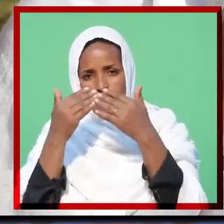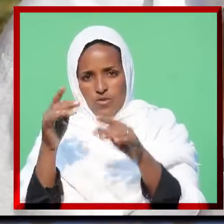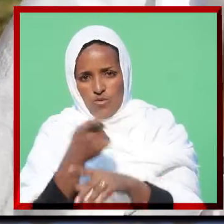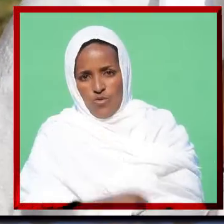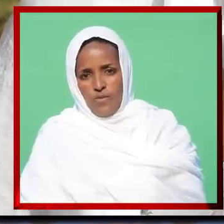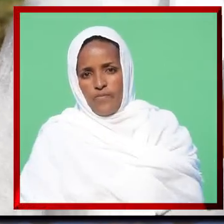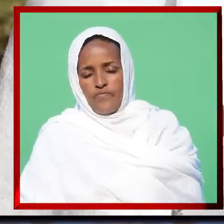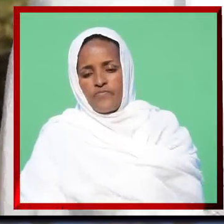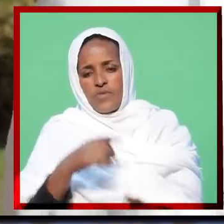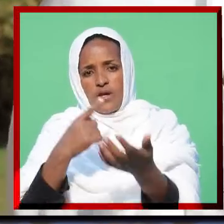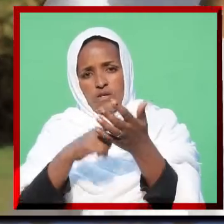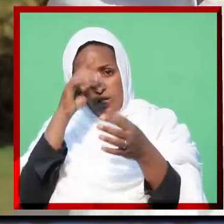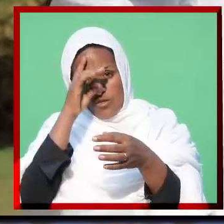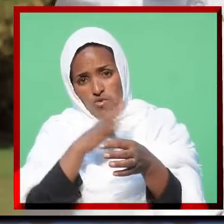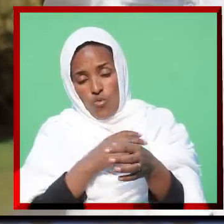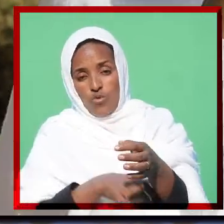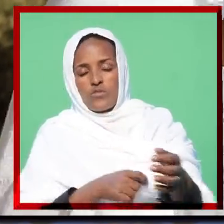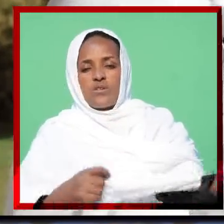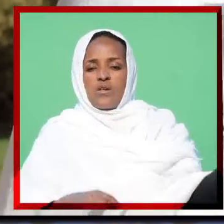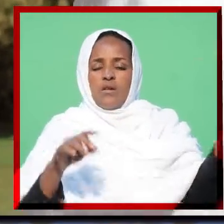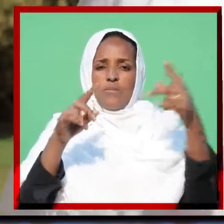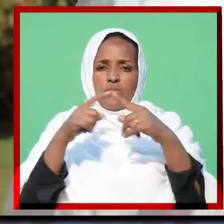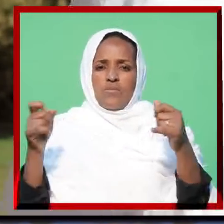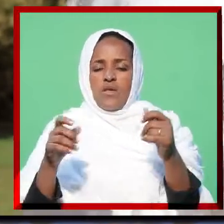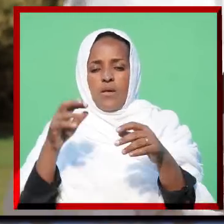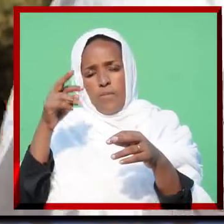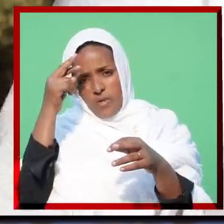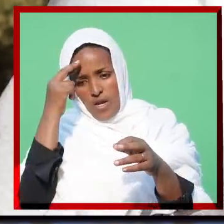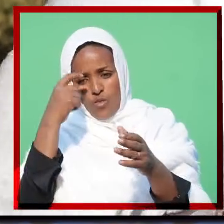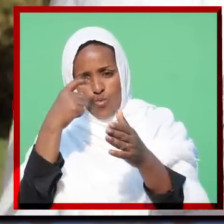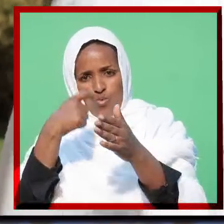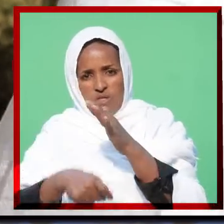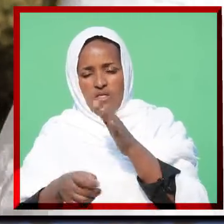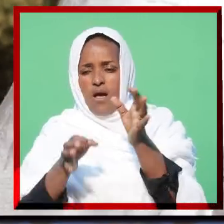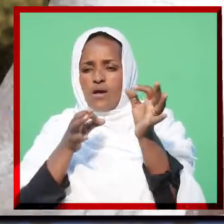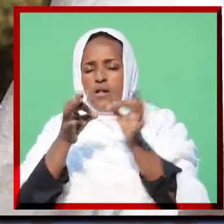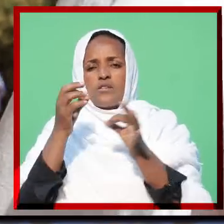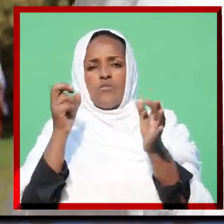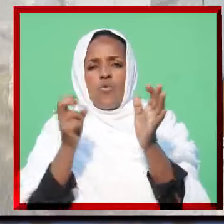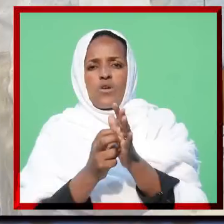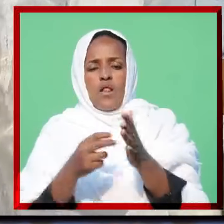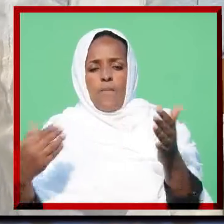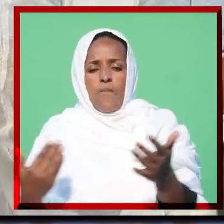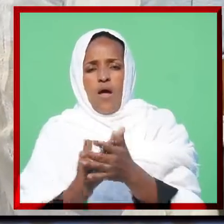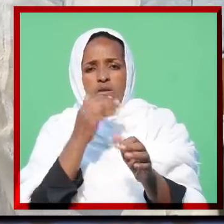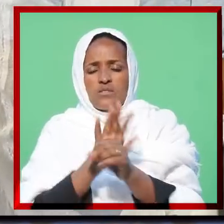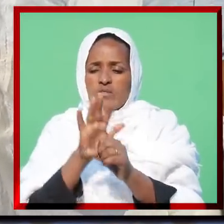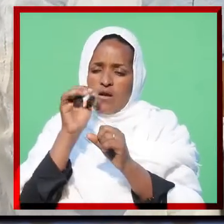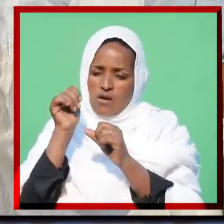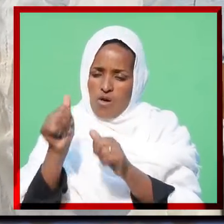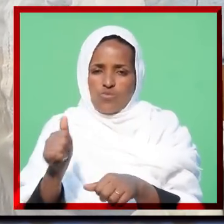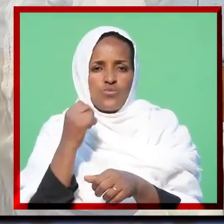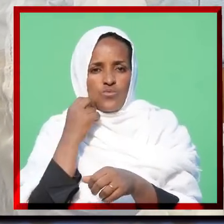ይሁን። እነዚህ ሰዎች መቃብያንን ከሚነቅፉ የምክንያትና የውጤት አገላለጽ በወንጌል በአዲስ ኪዳን ራሱ እንዲህ ነው።